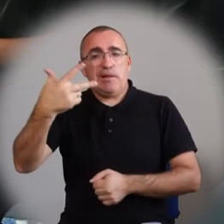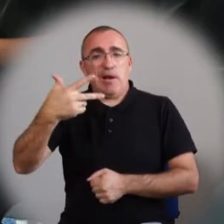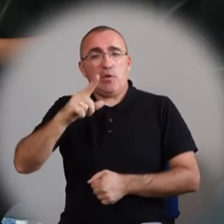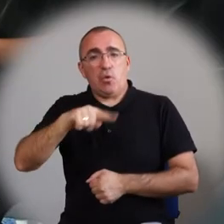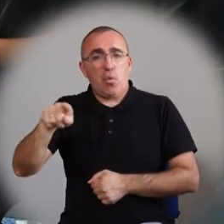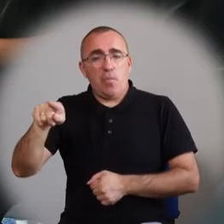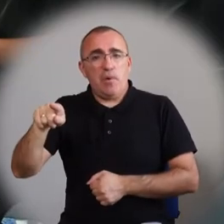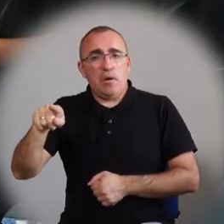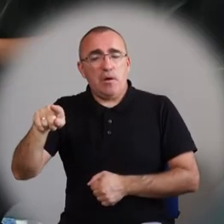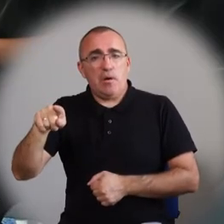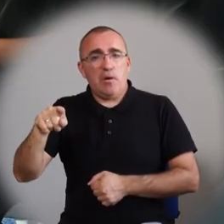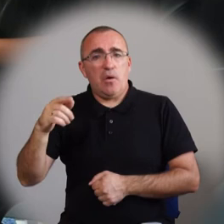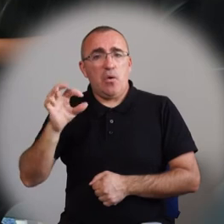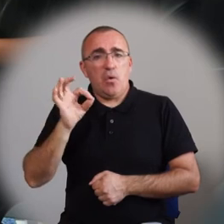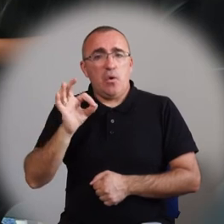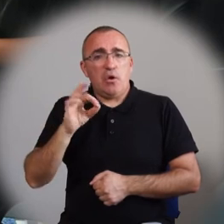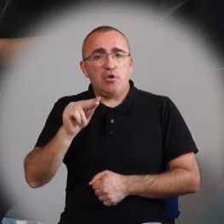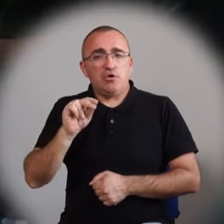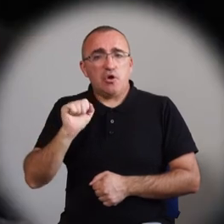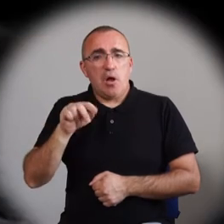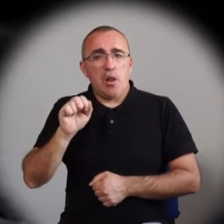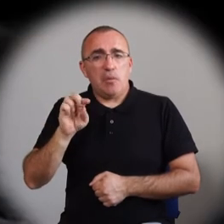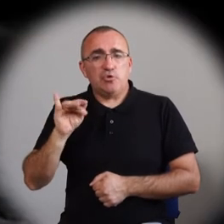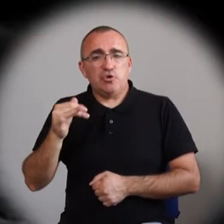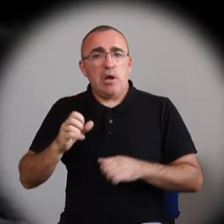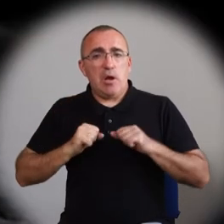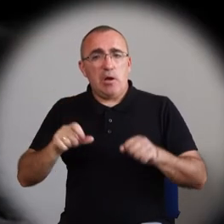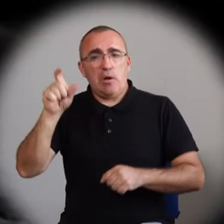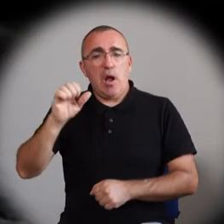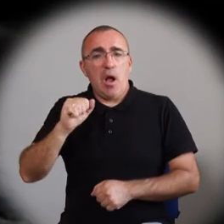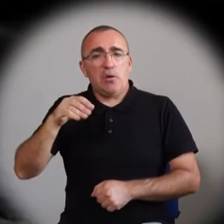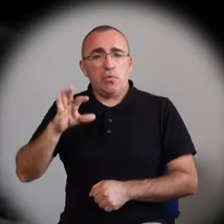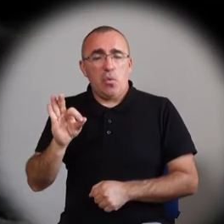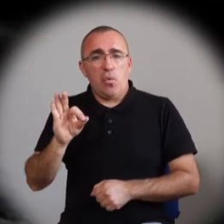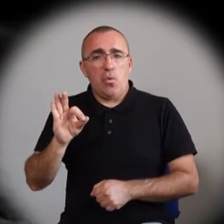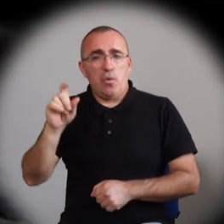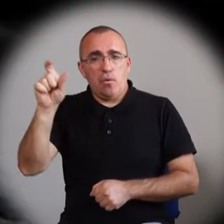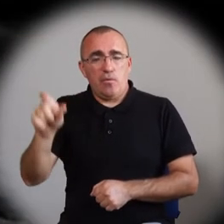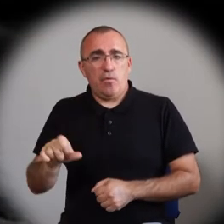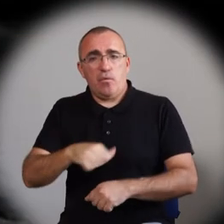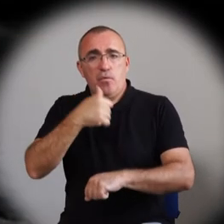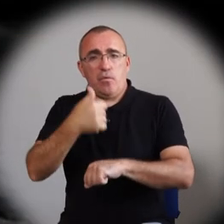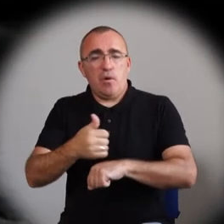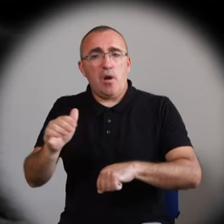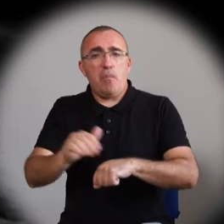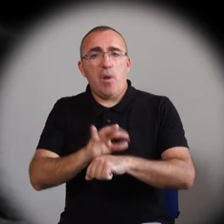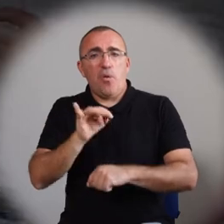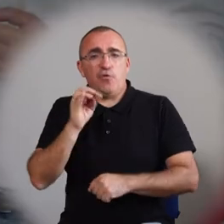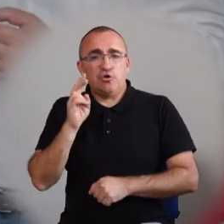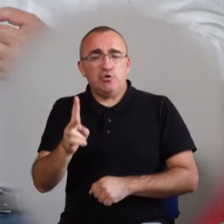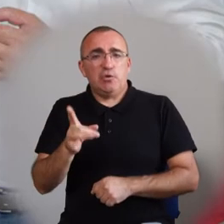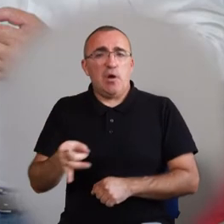округу іде третім номером Олександр Чалапчій, це герой АТО. Він